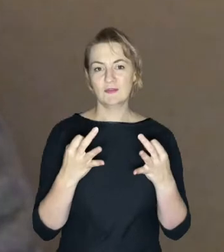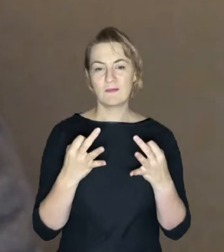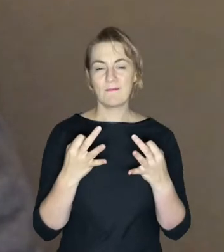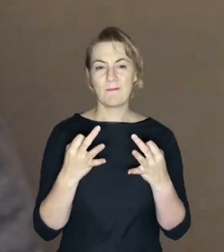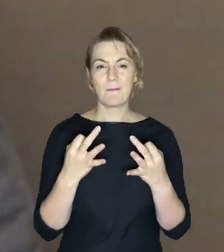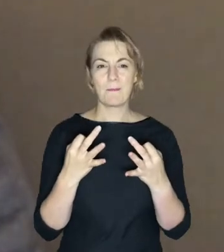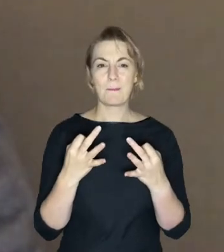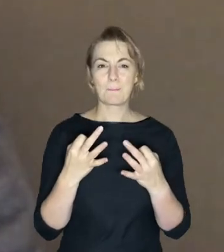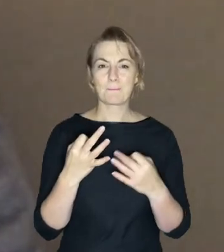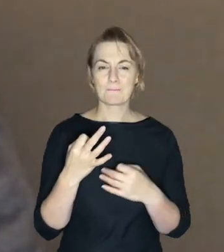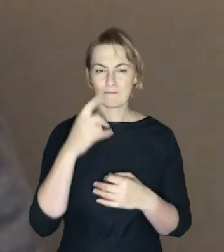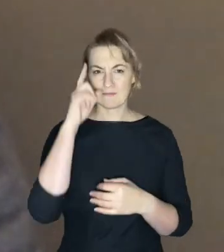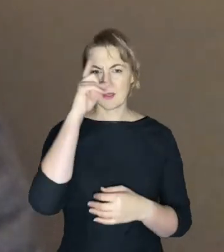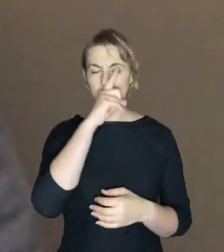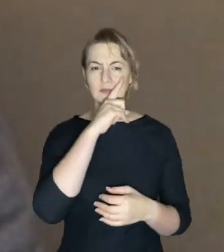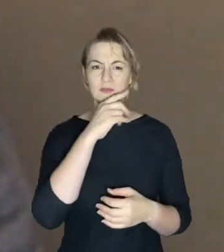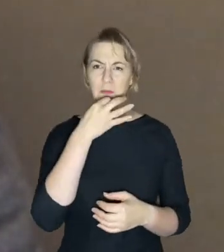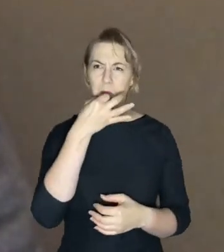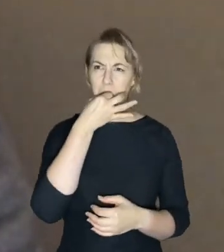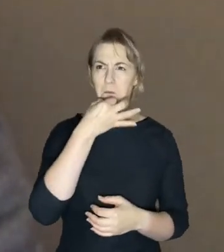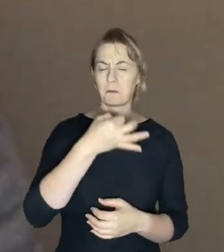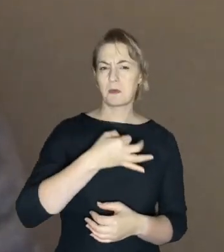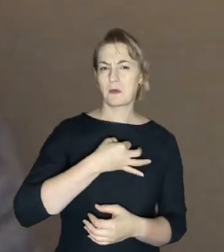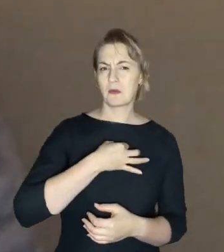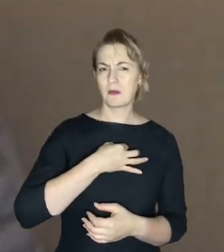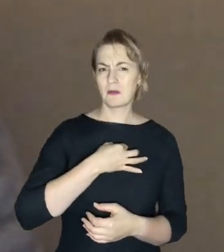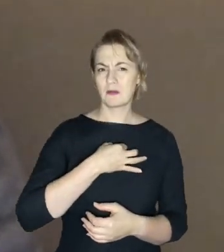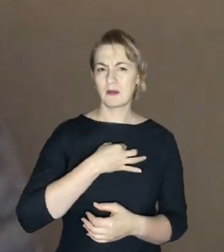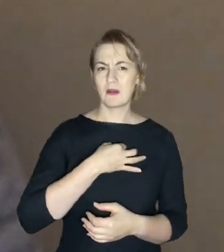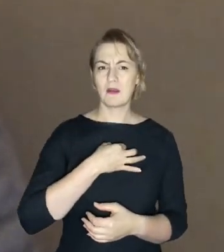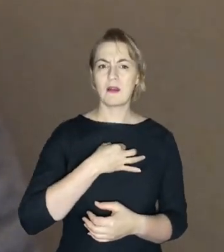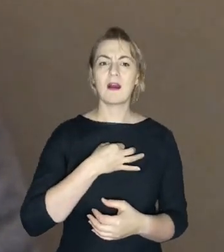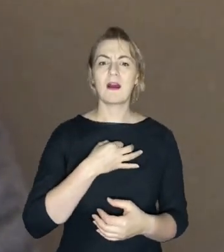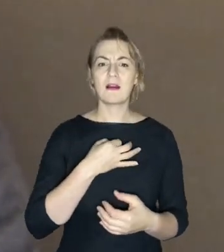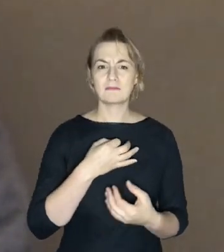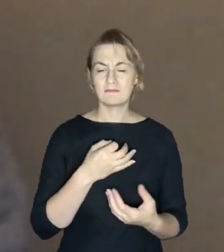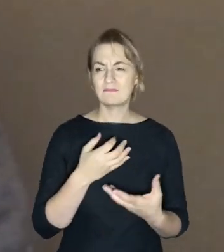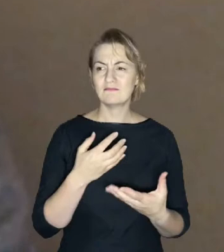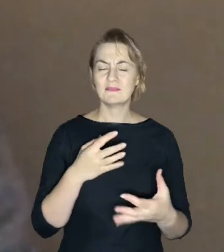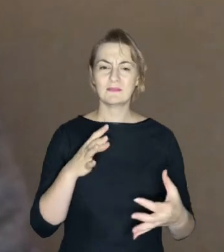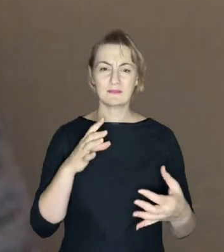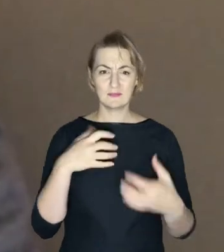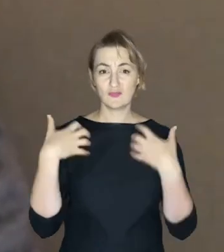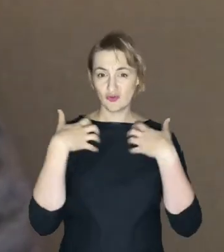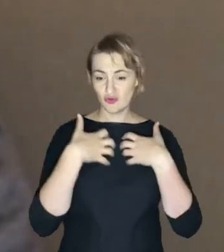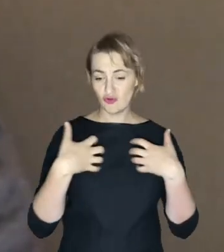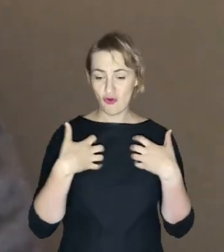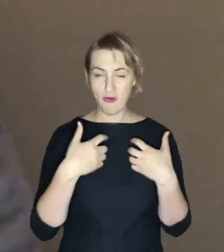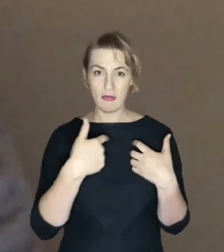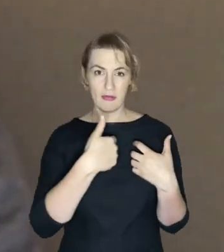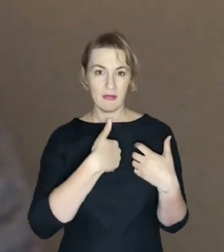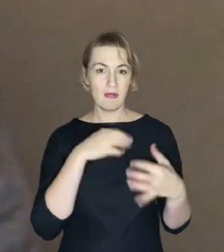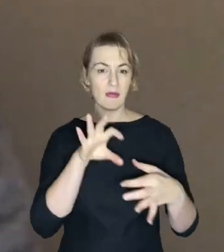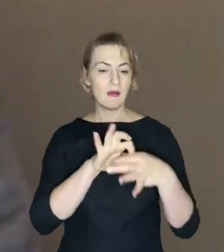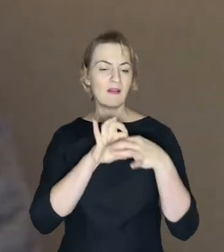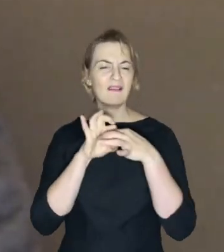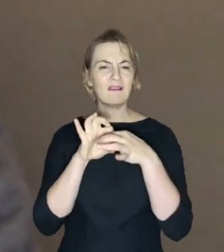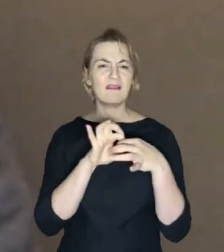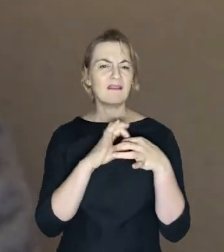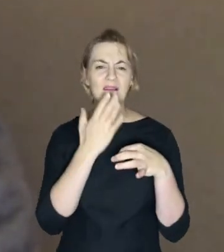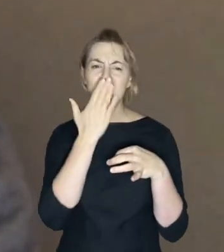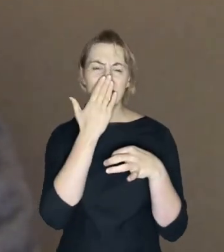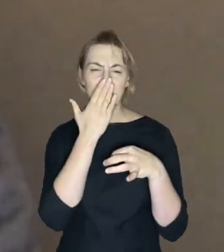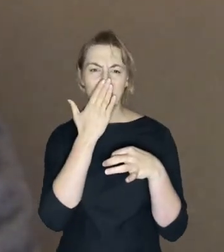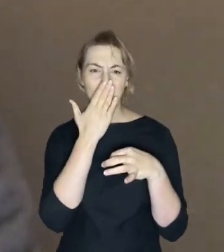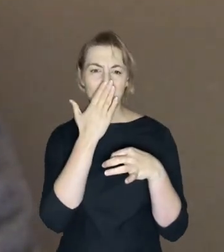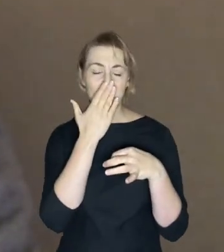ludzie zadajemy sobie takie pytanie, na czym polega więź człowieka z przyrodą, no to samo postawienie